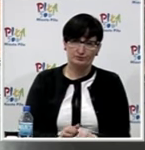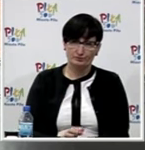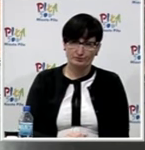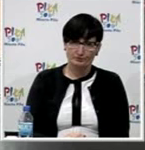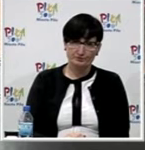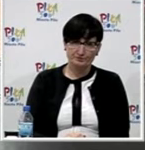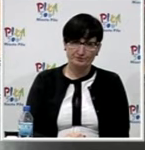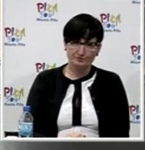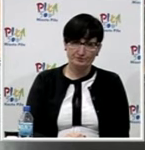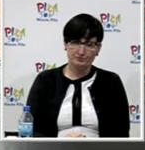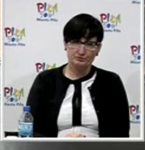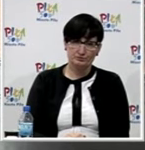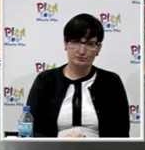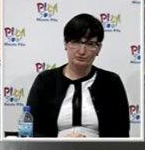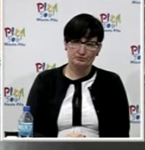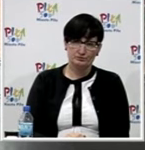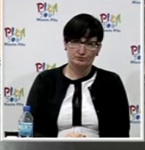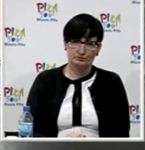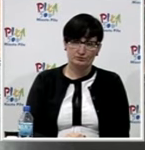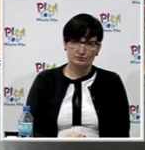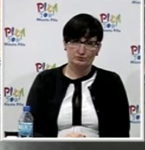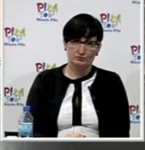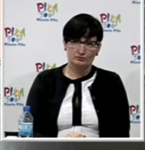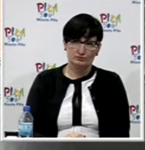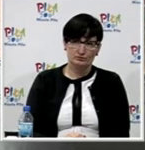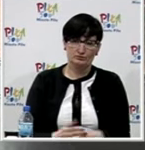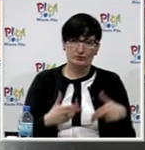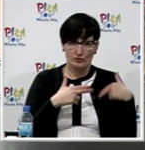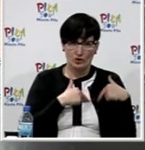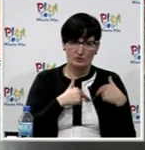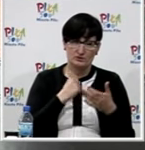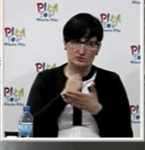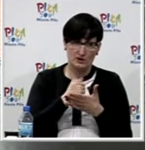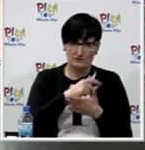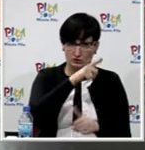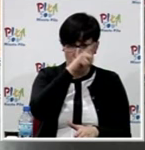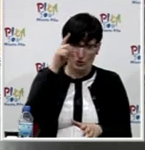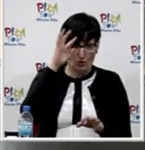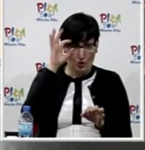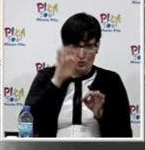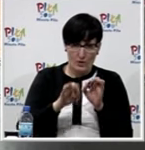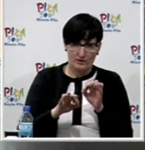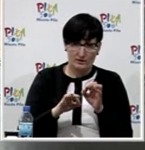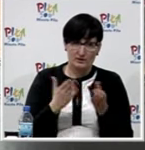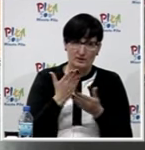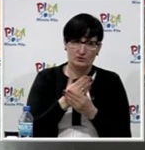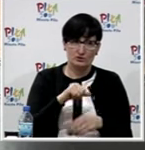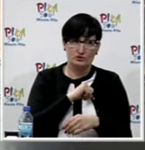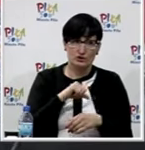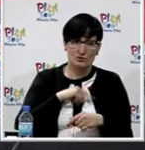Bystrzycki. Panie przewodniczący, Wysoka Rado, Komisja Spraw Społecznych dokładnie zapoznała się z treścią